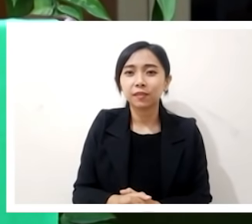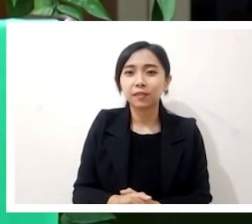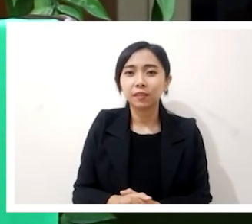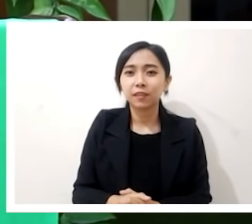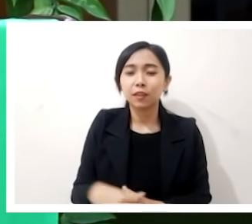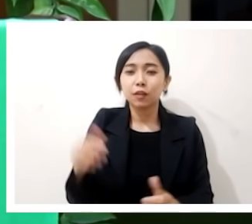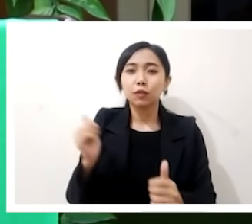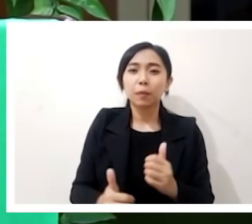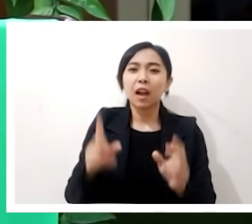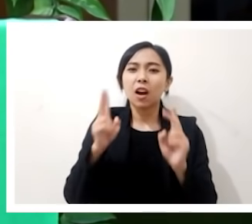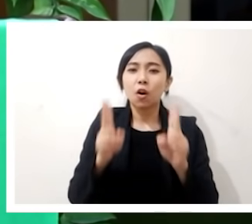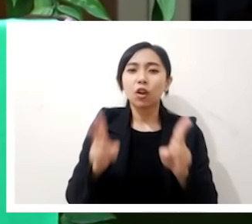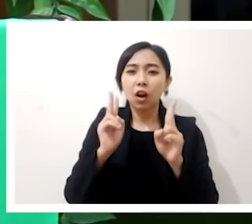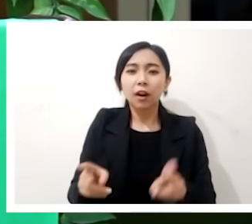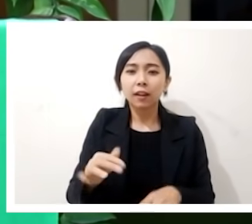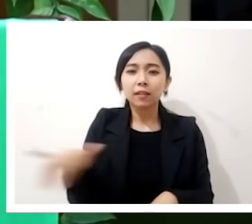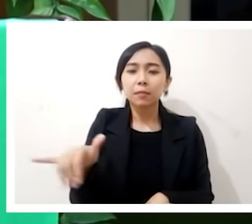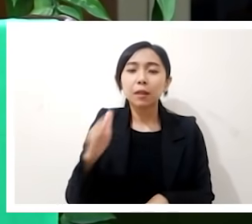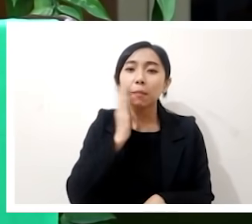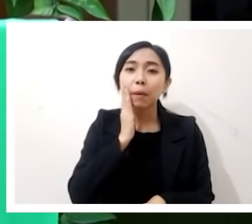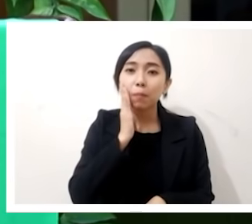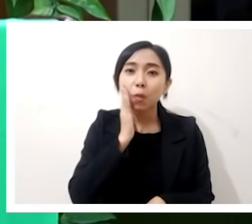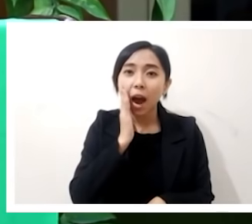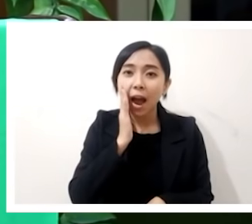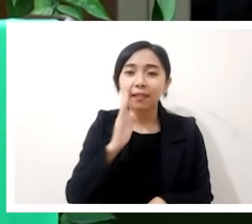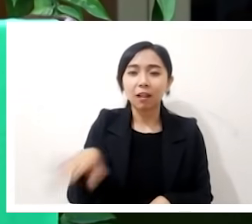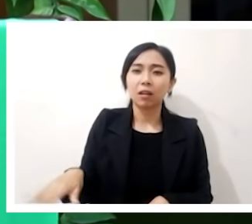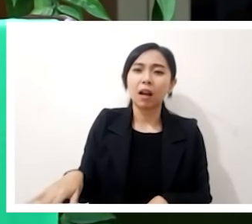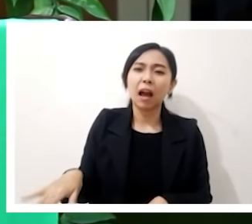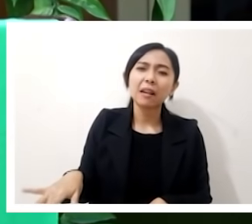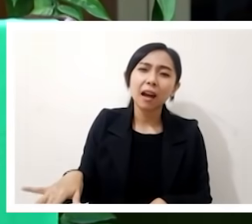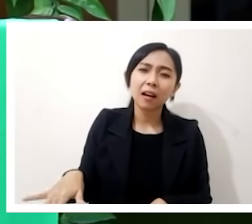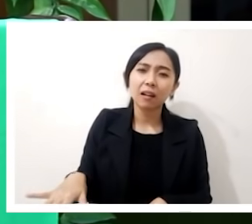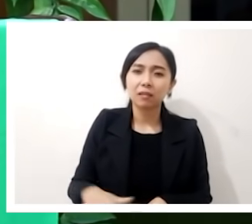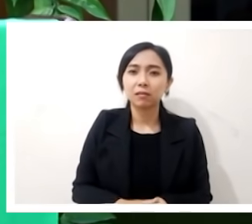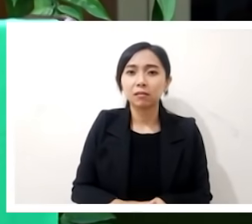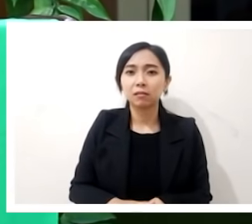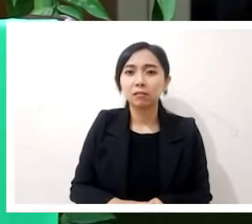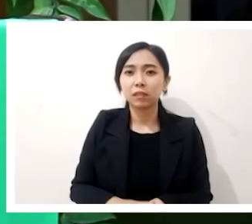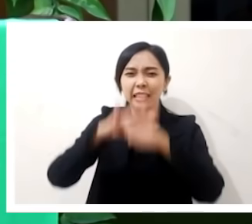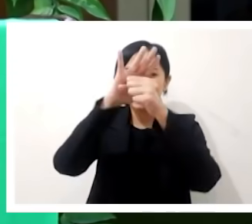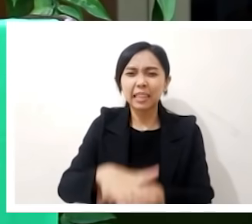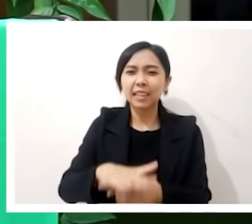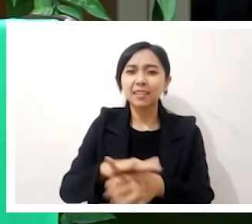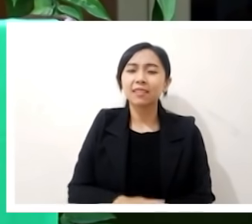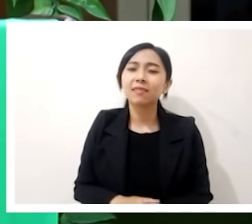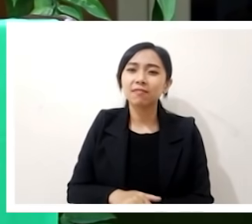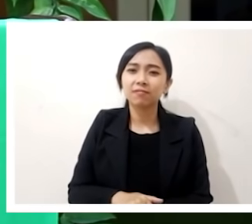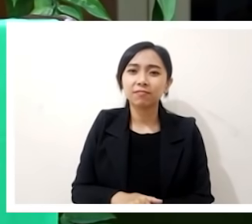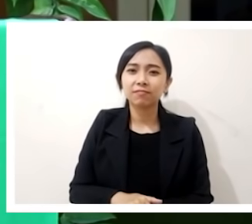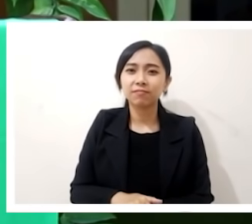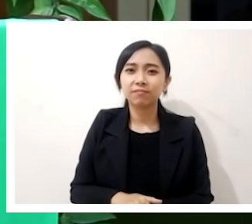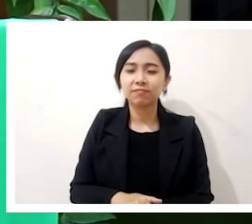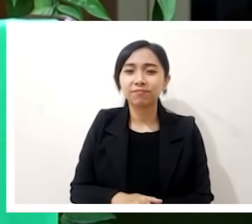rentan seperti perempuan dan anak dieksploitasi. Atau ada kelompok lain tertentu di masyarakat yang